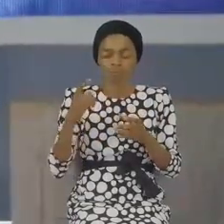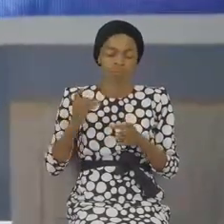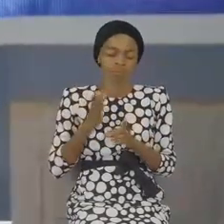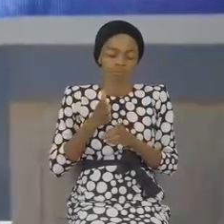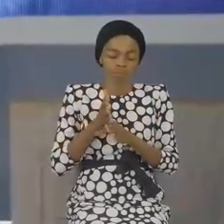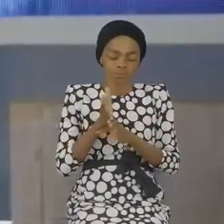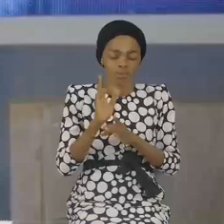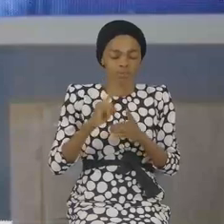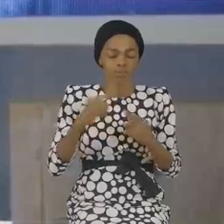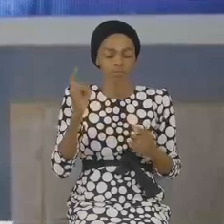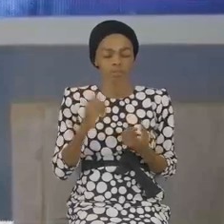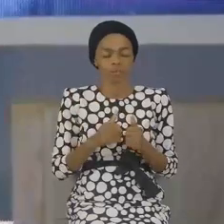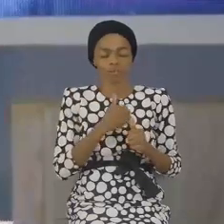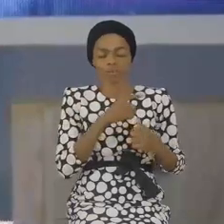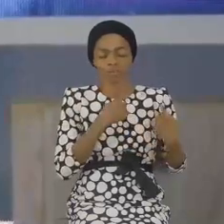chaque cœur